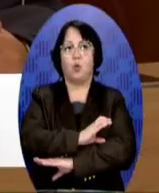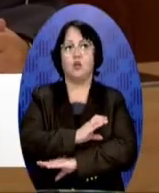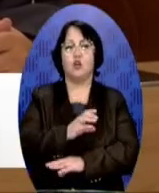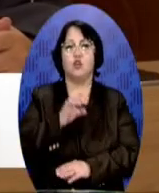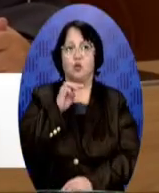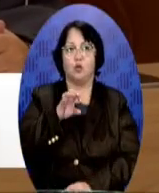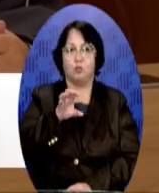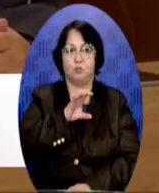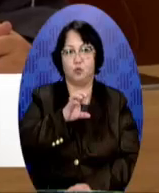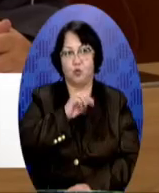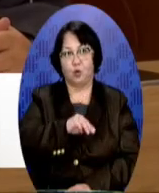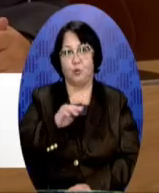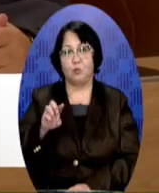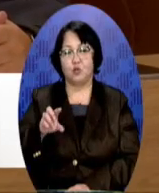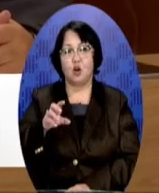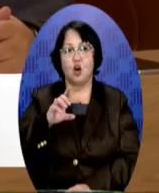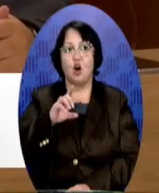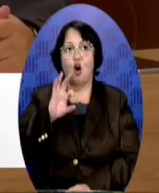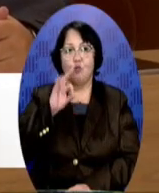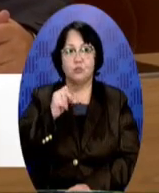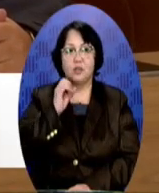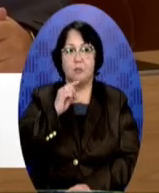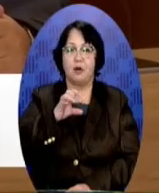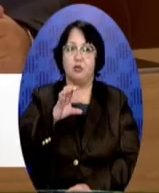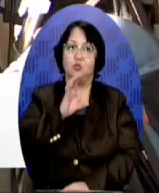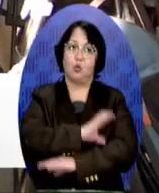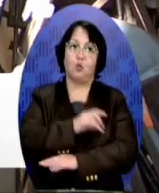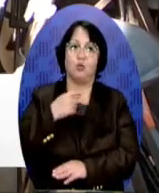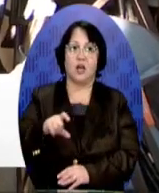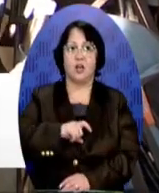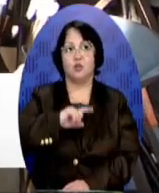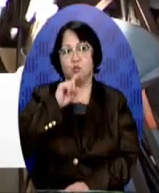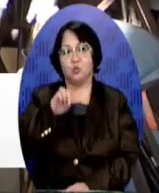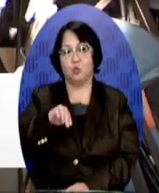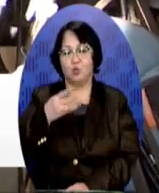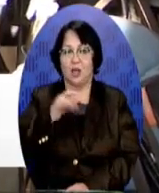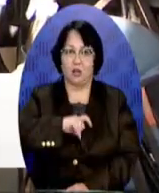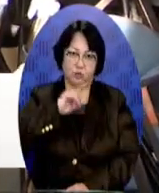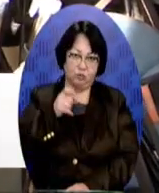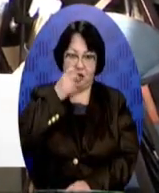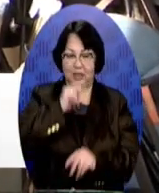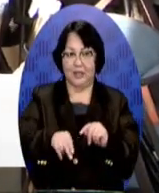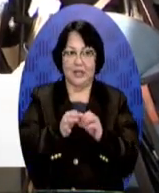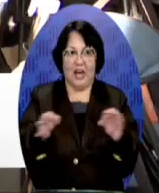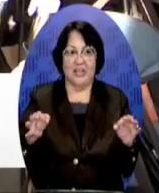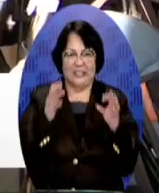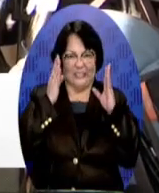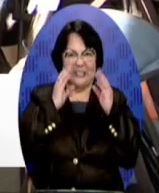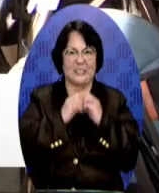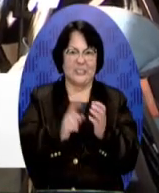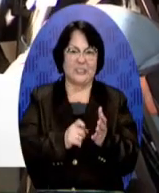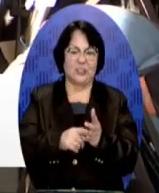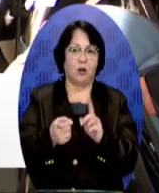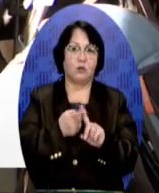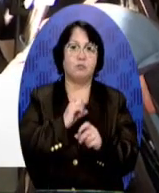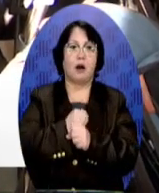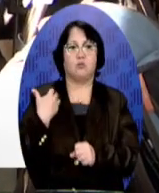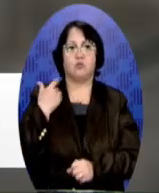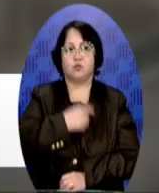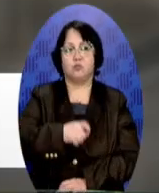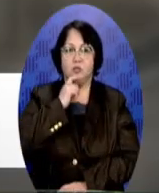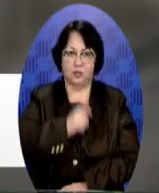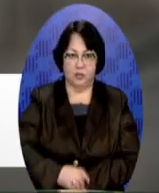бус өмчийн ерөнхий боловсролын сургуулиудын сургалт эрхлэх тусгай зөвшөөрөлд хяналт тавьж ажиллах шаардлагатай байгааг холбогдох албаны хүмүүс хэлж байсан